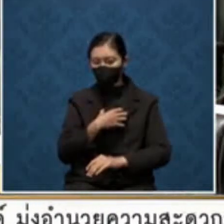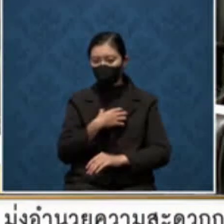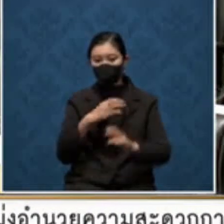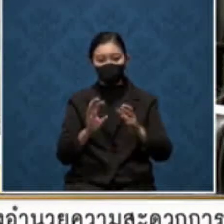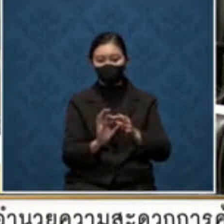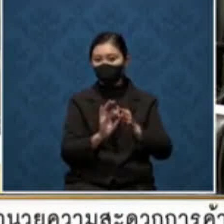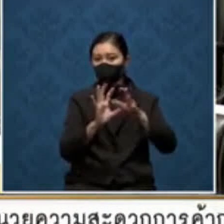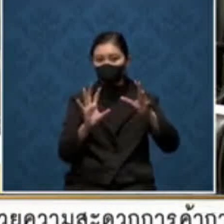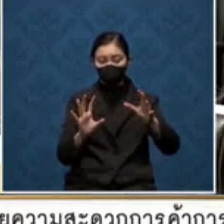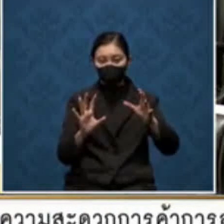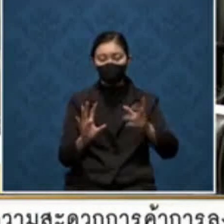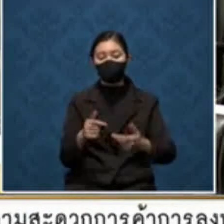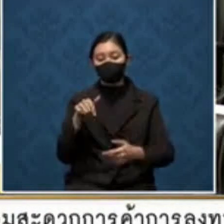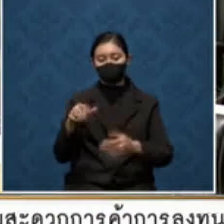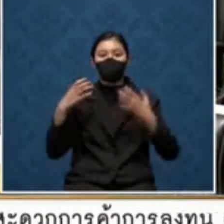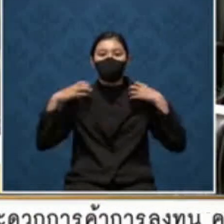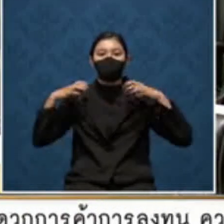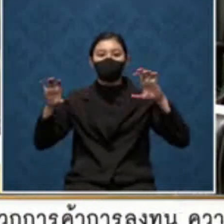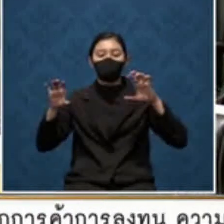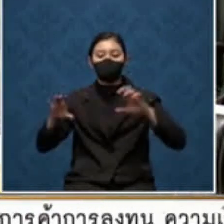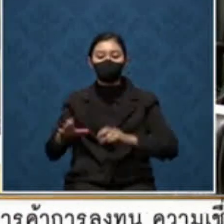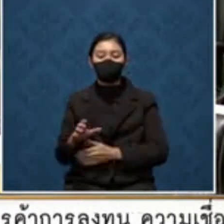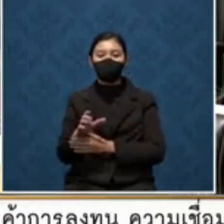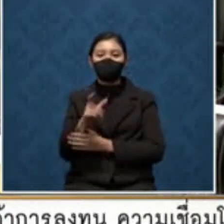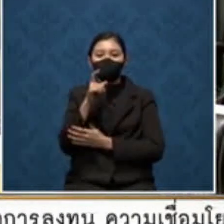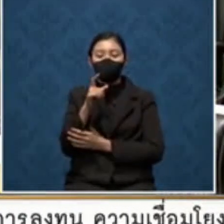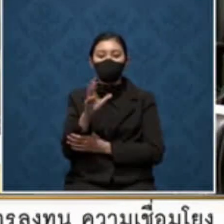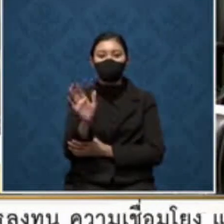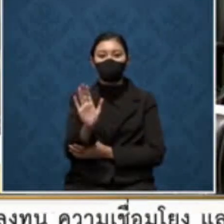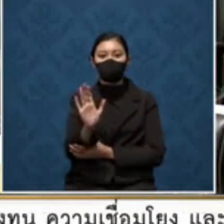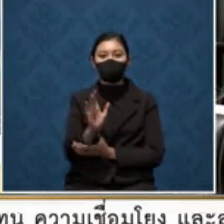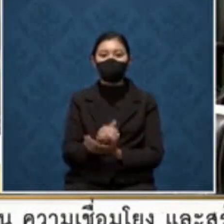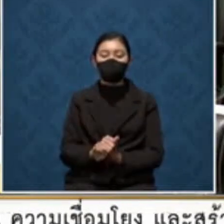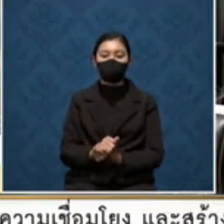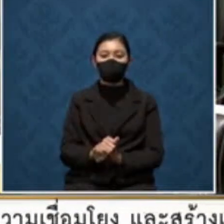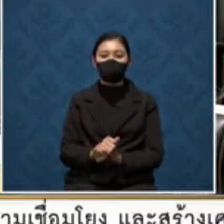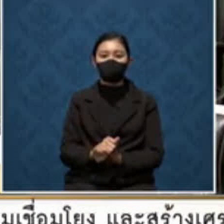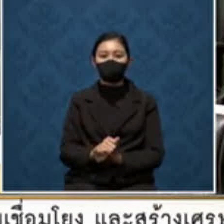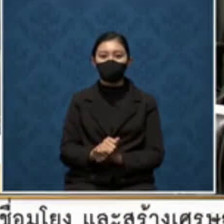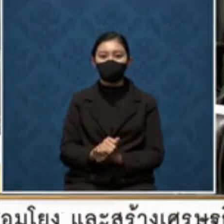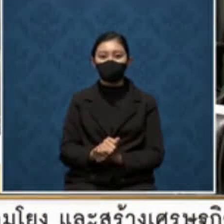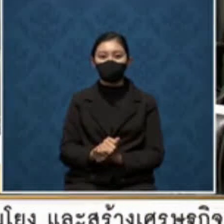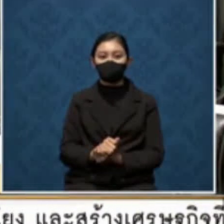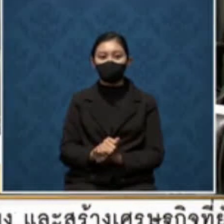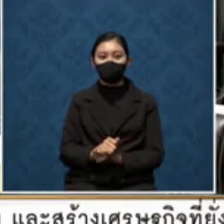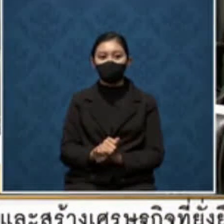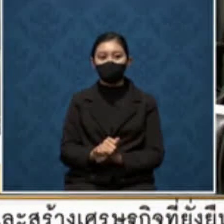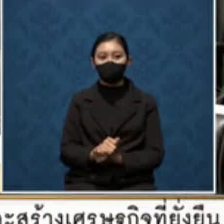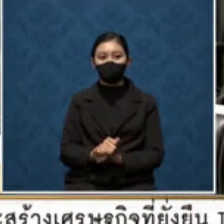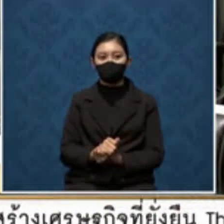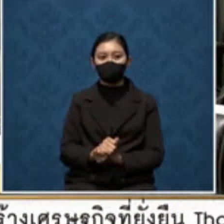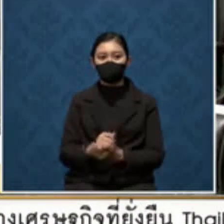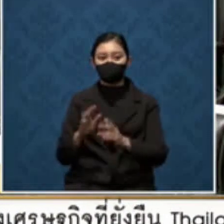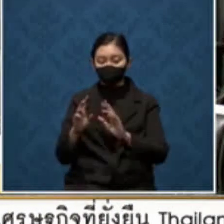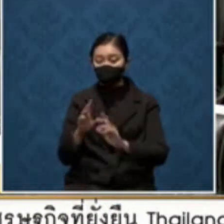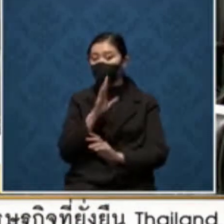จะใหญ่ไม่ได้ครััทำใหสัยภพไปต่อไม่ได้เปลี่ยนแค่แค่จากจดแจ้งของกรรอติการ เป็อนุญ่าคนก